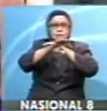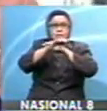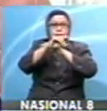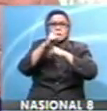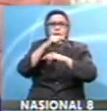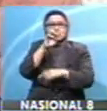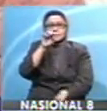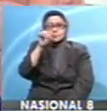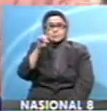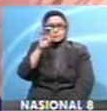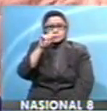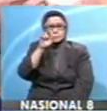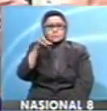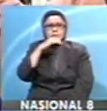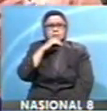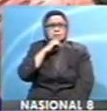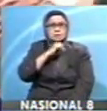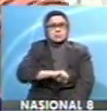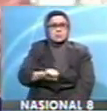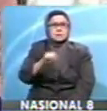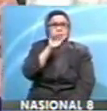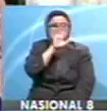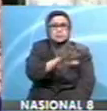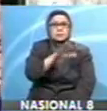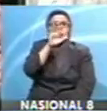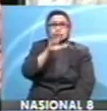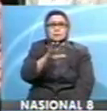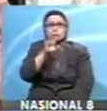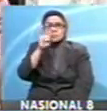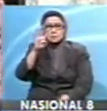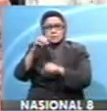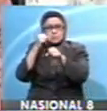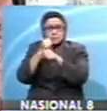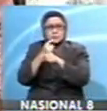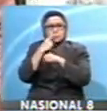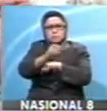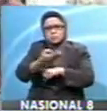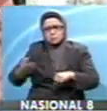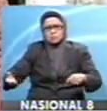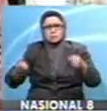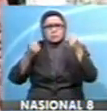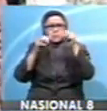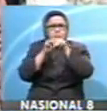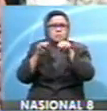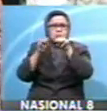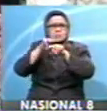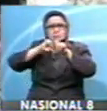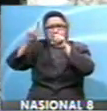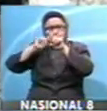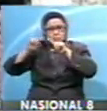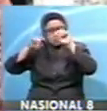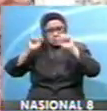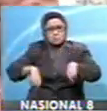54 tahun dan pelbagai barangan Anda boleh dapati di sini antaranya barangan yang diperbuat daripada kulit seperti pakaian cendera